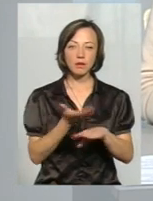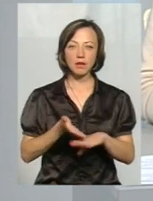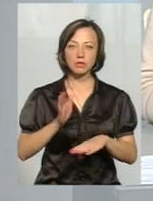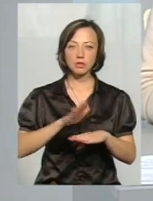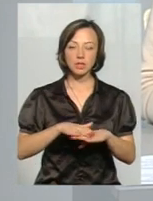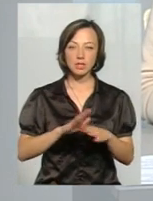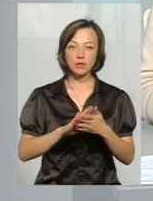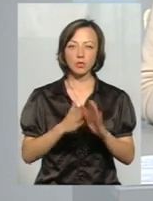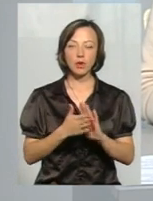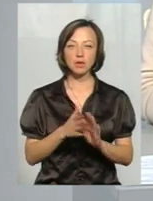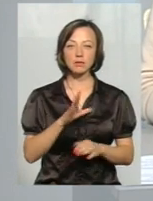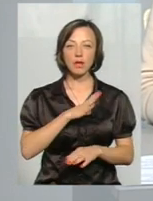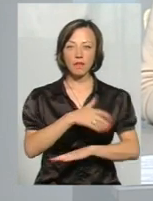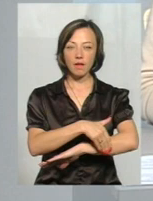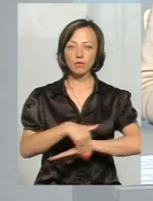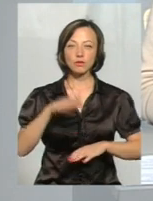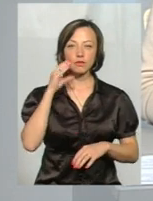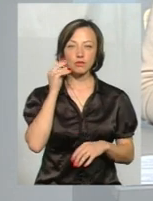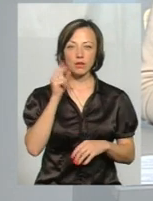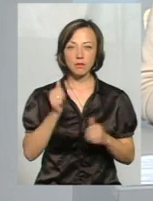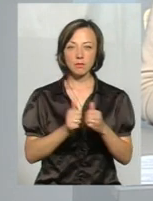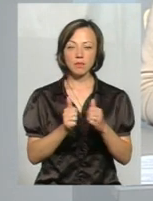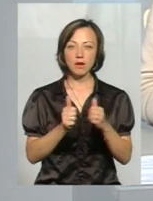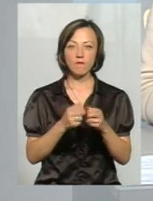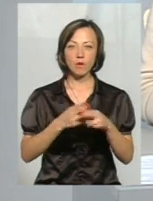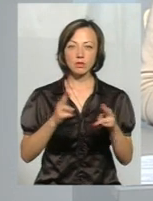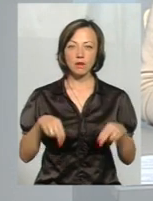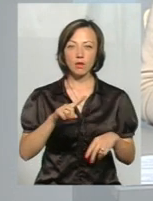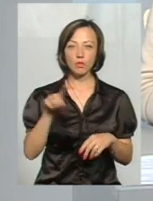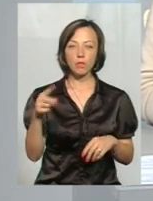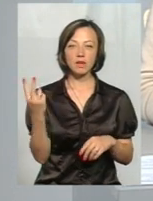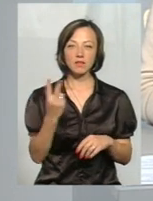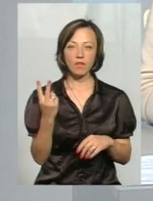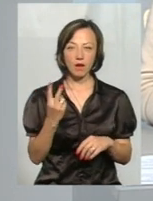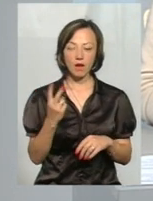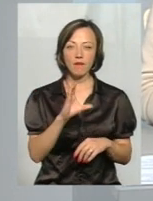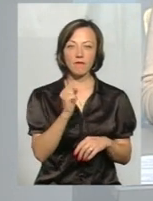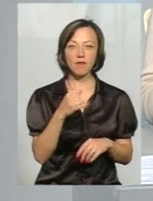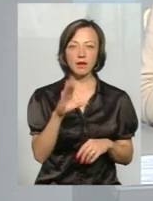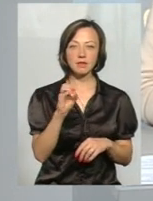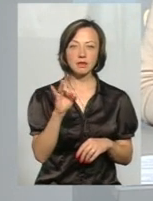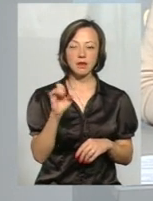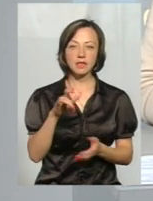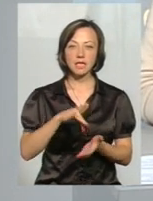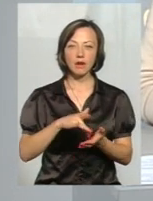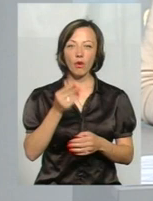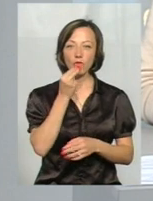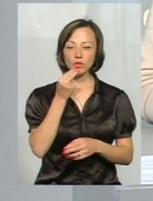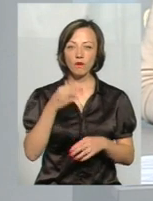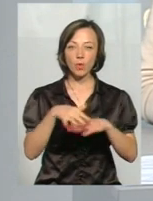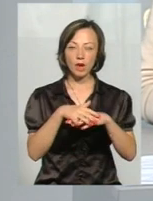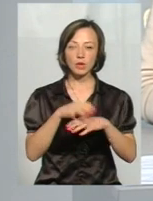Найкритичніша ситуація склалася на вулиці Шевченка поблизу автовокзала номер 2, Вайсера біля центрального овочевого